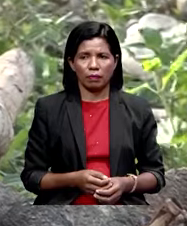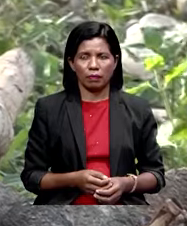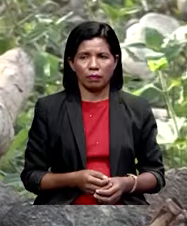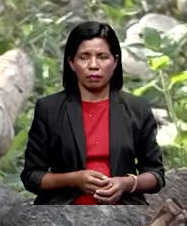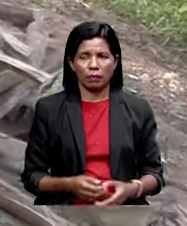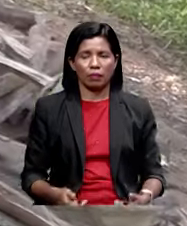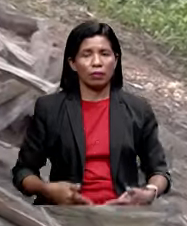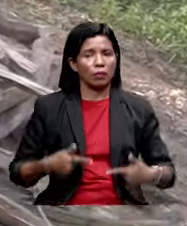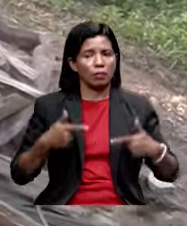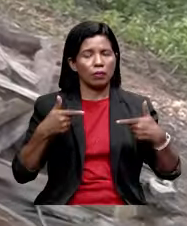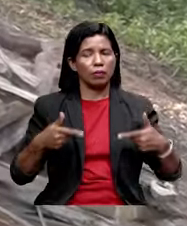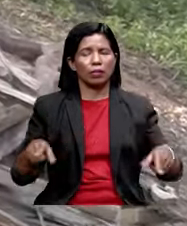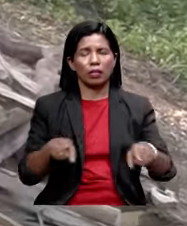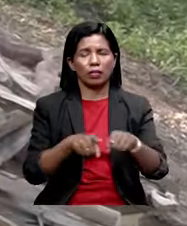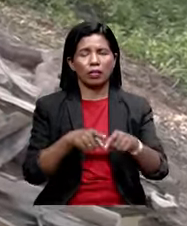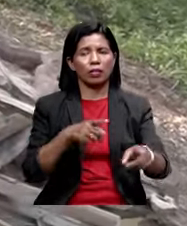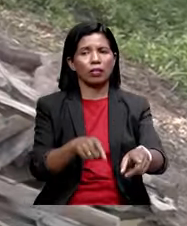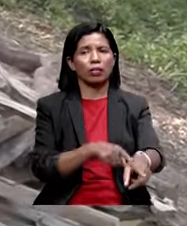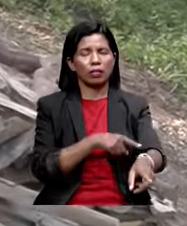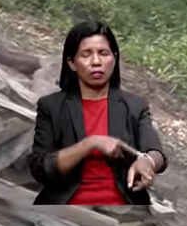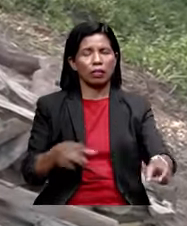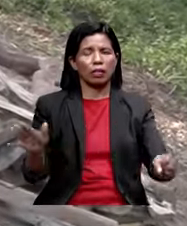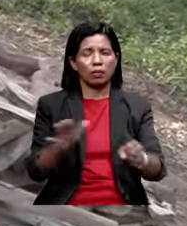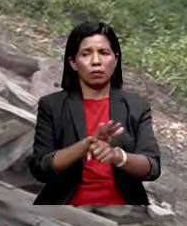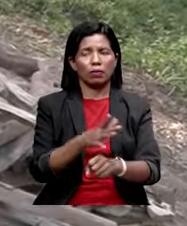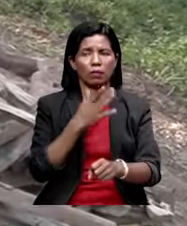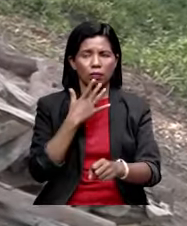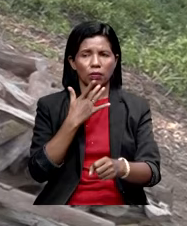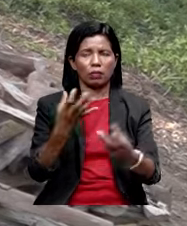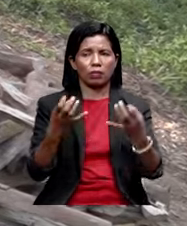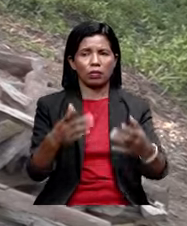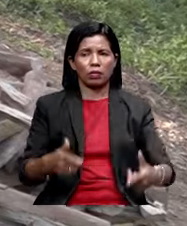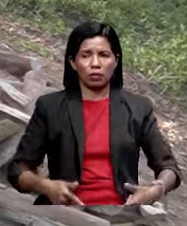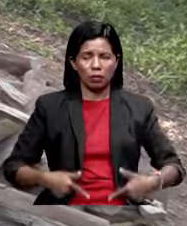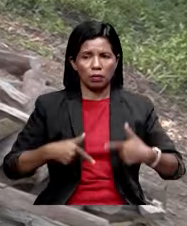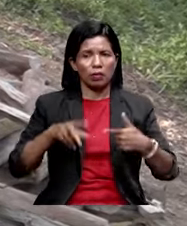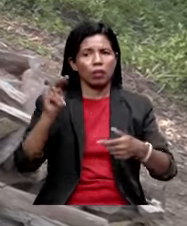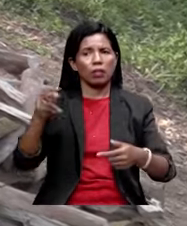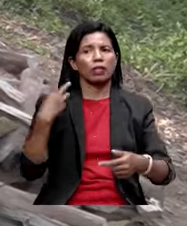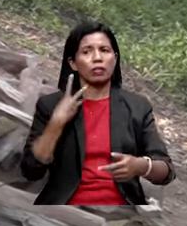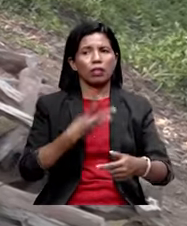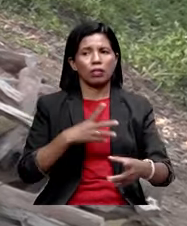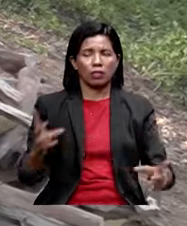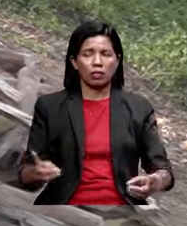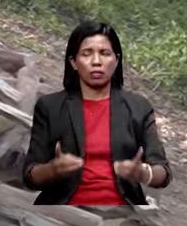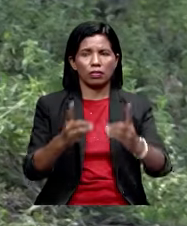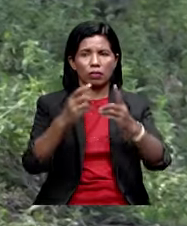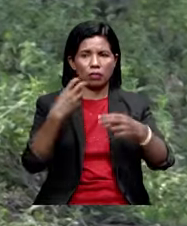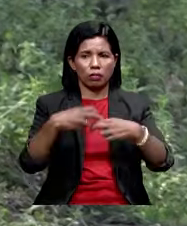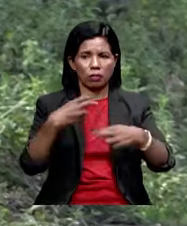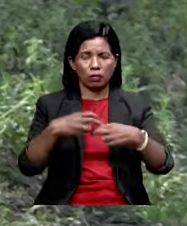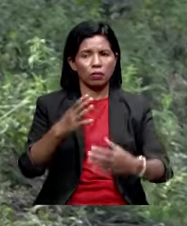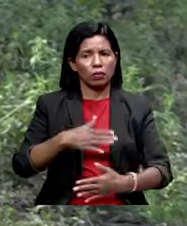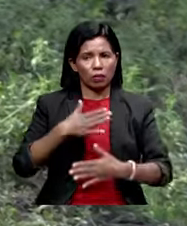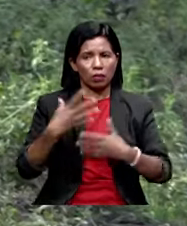Morris hane sam viaze naruk ne bena konu ho kore so yoin ia faze Morris ne nian ita se hasoro desafio nok solo ko